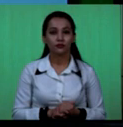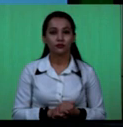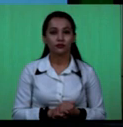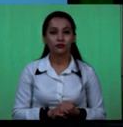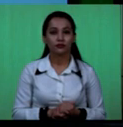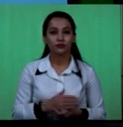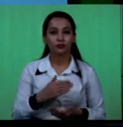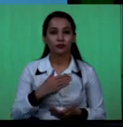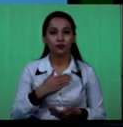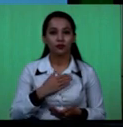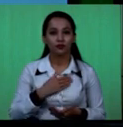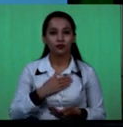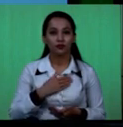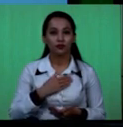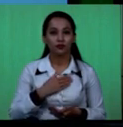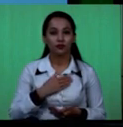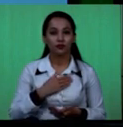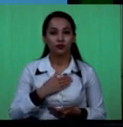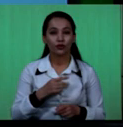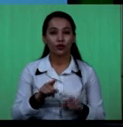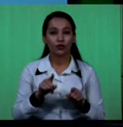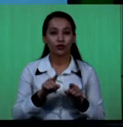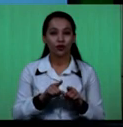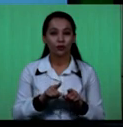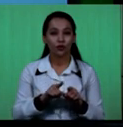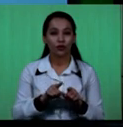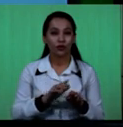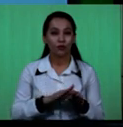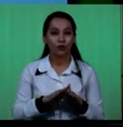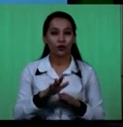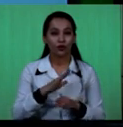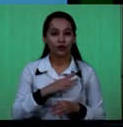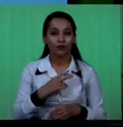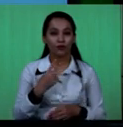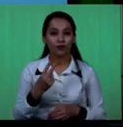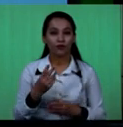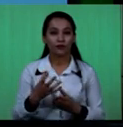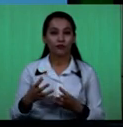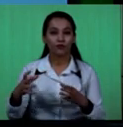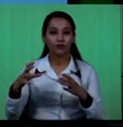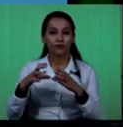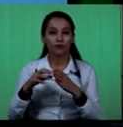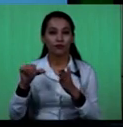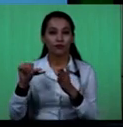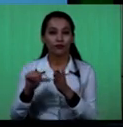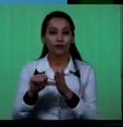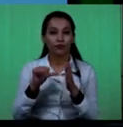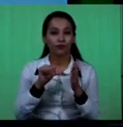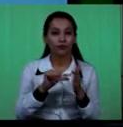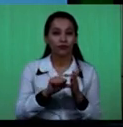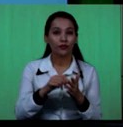Men esa mana bunday bajardim. Demak, 2 ta xaltachada 6 tadan